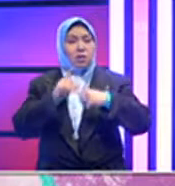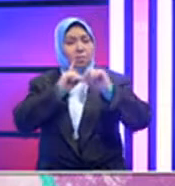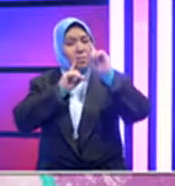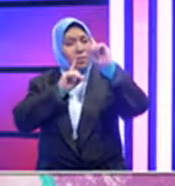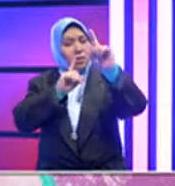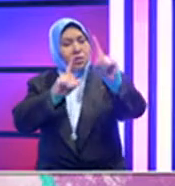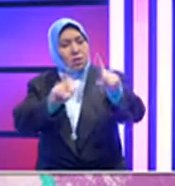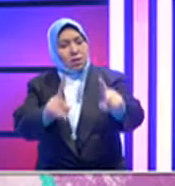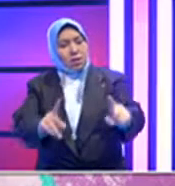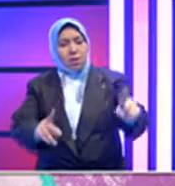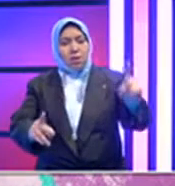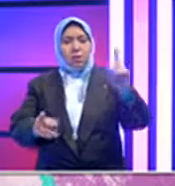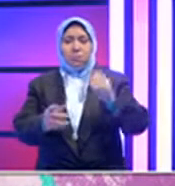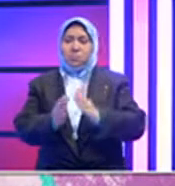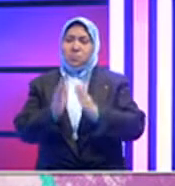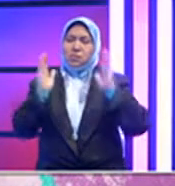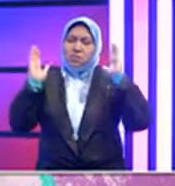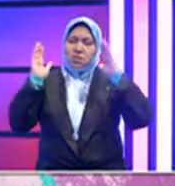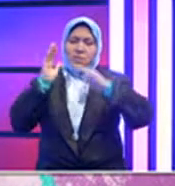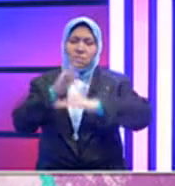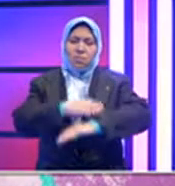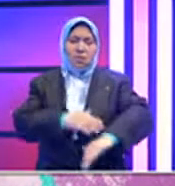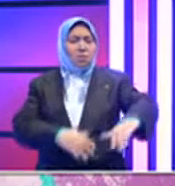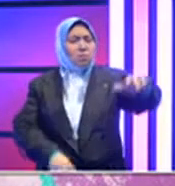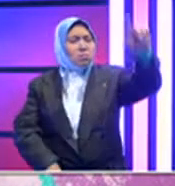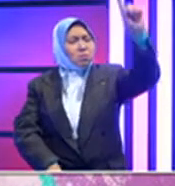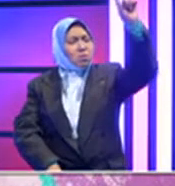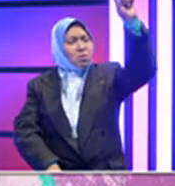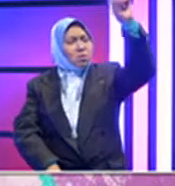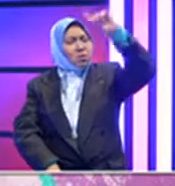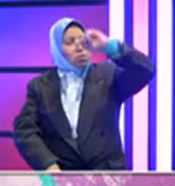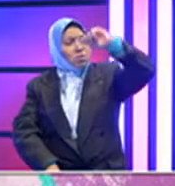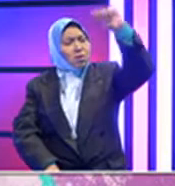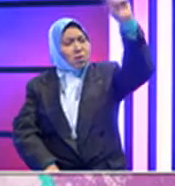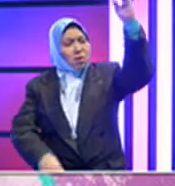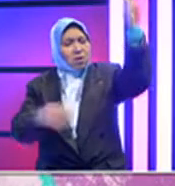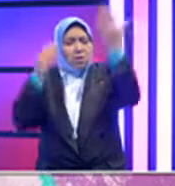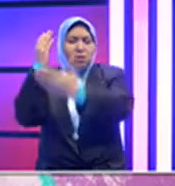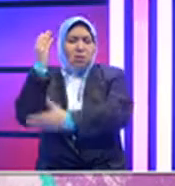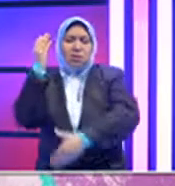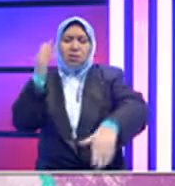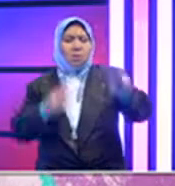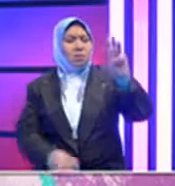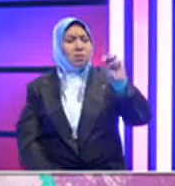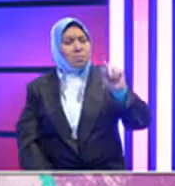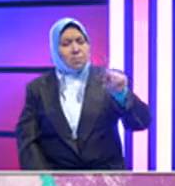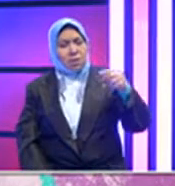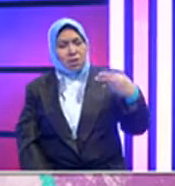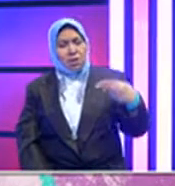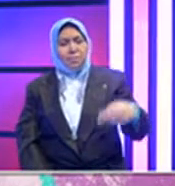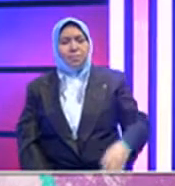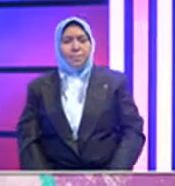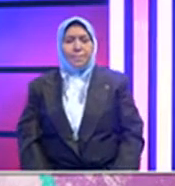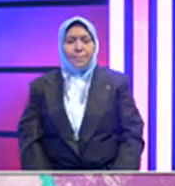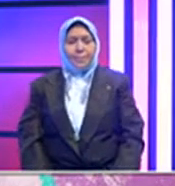umild duel Abu Zahro badgirl Bell dangdut